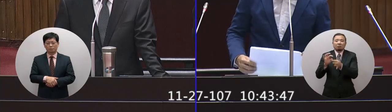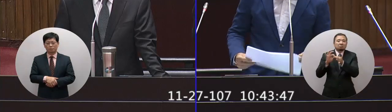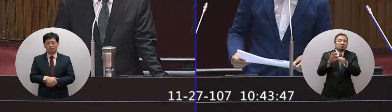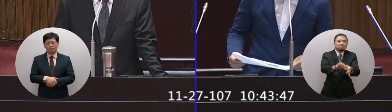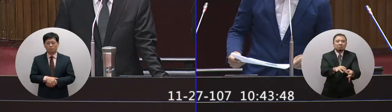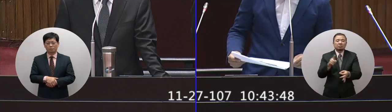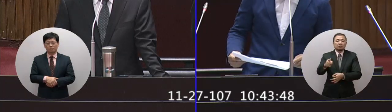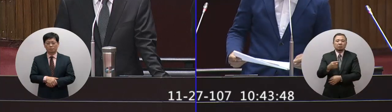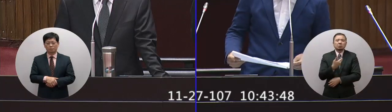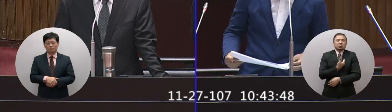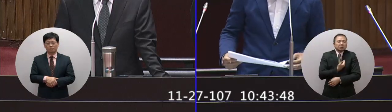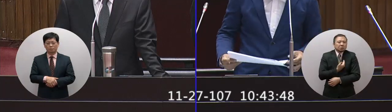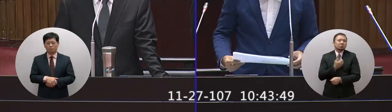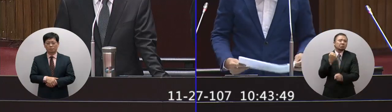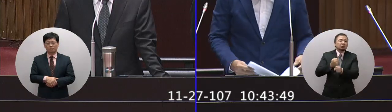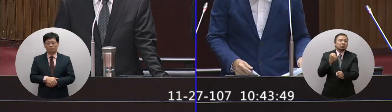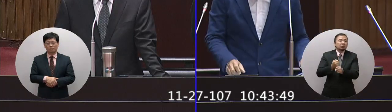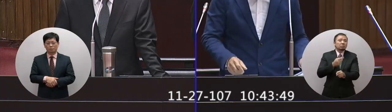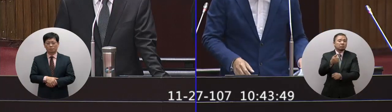做得下去吗？